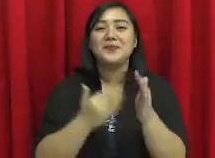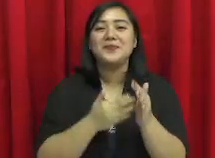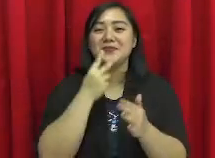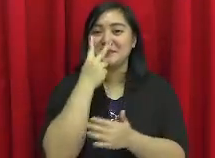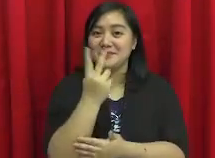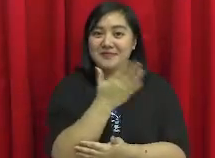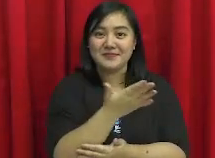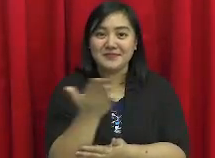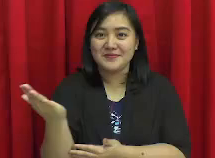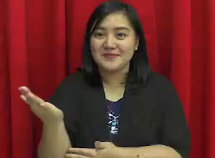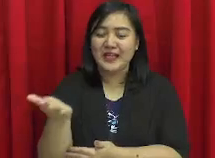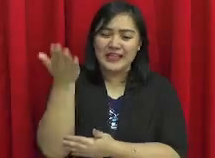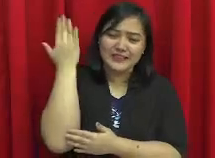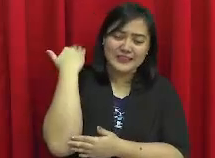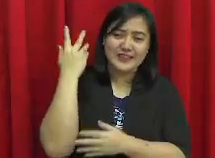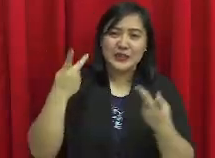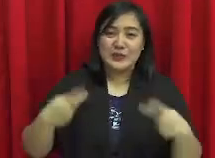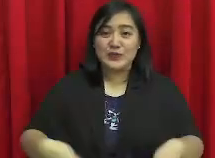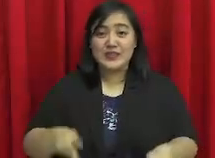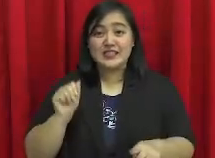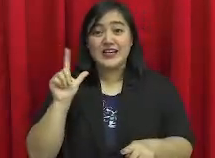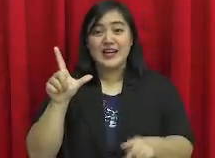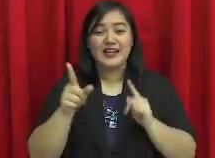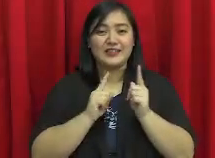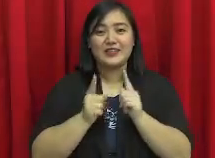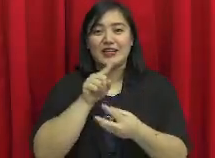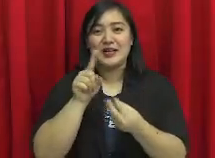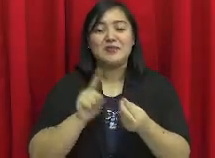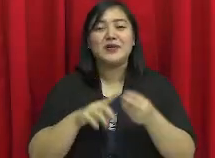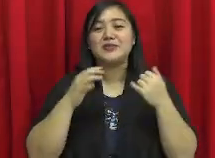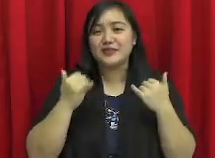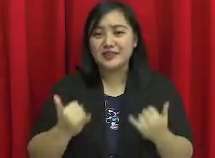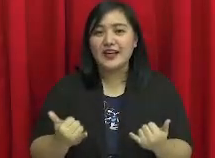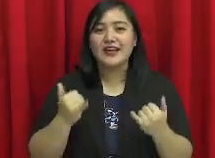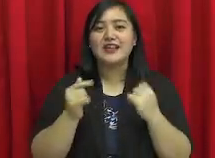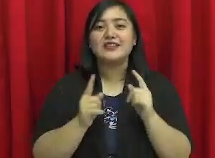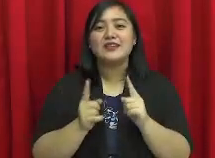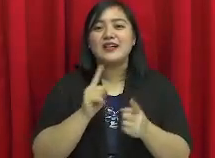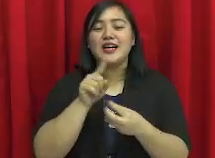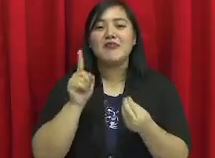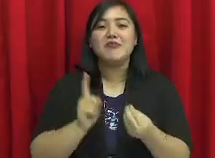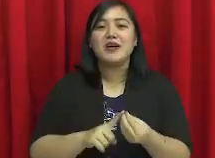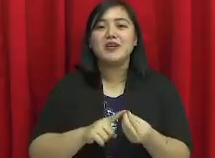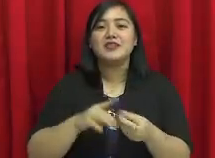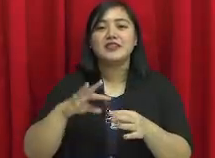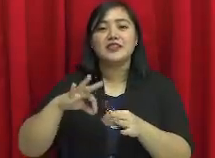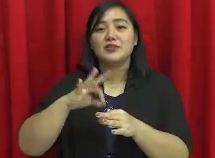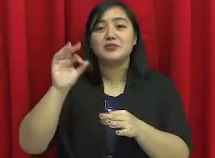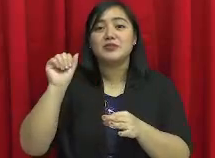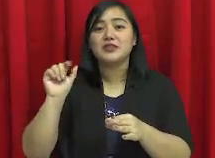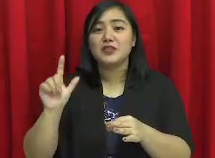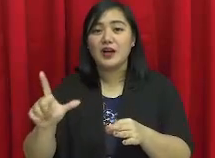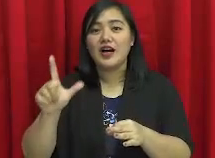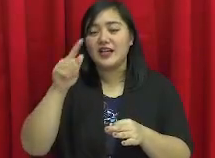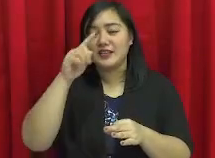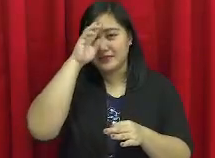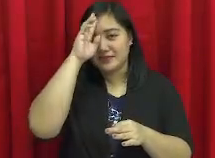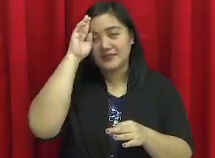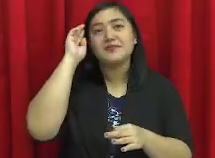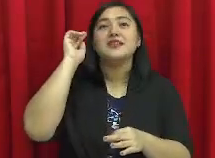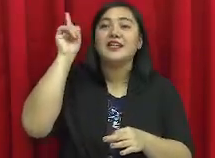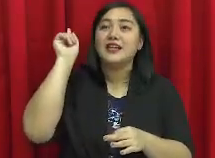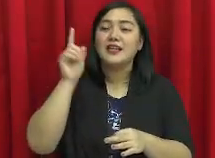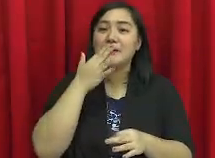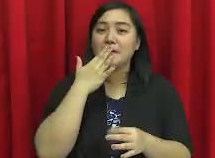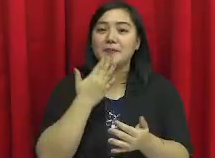ay physical, ngayon naman ay spiritual. Yeah, ang ating pag-uusapan, yeah, di ba? At napakaganda ng ating episode ngayon, Sir Conrad. Yes. Dahil yung